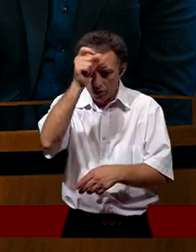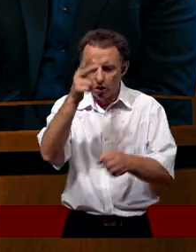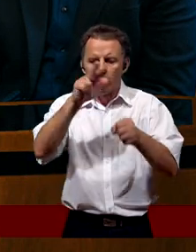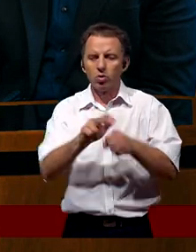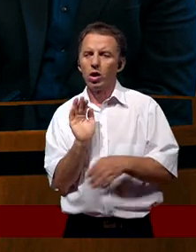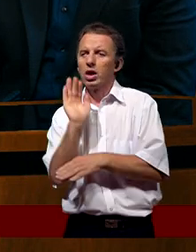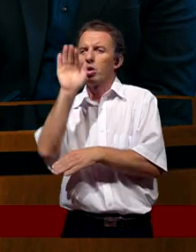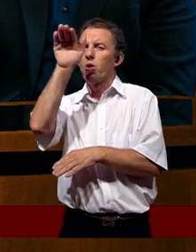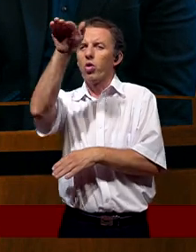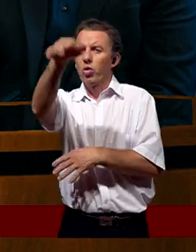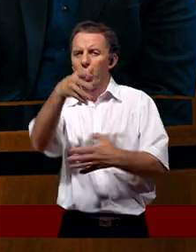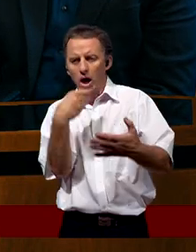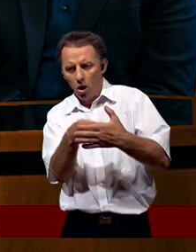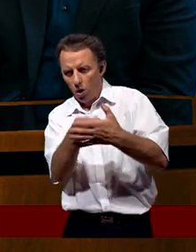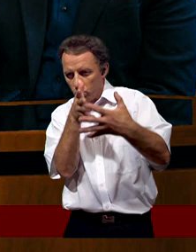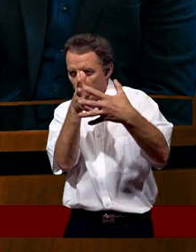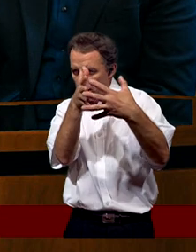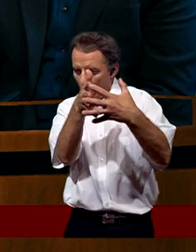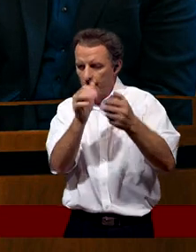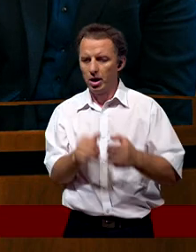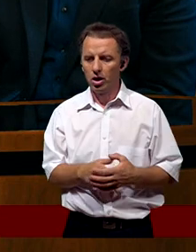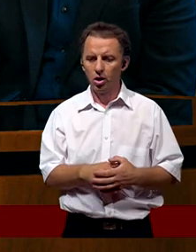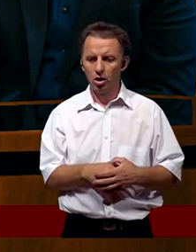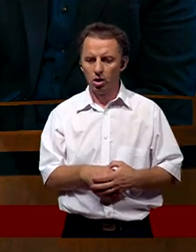człowieka, którego z góry oceniamy,